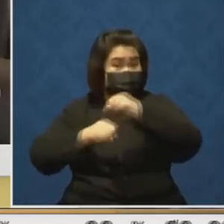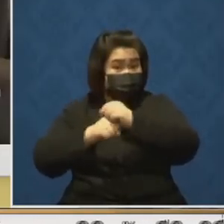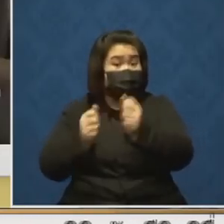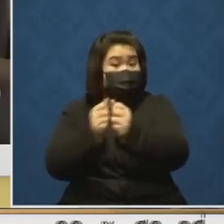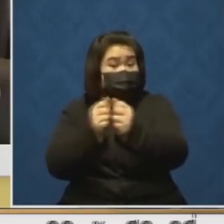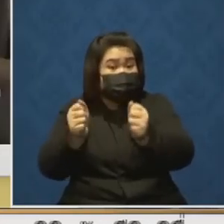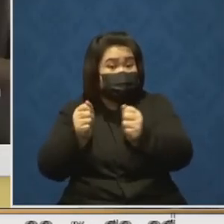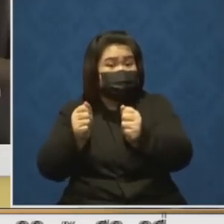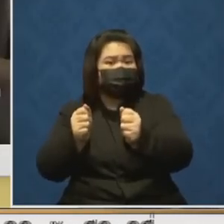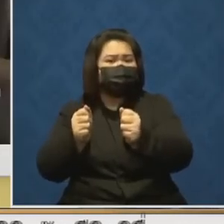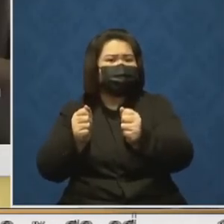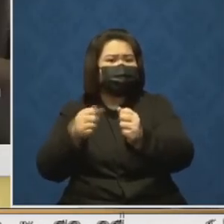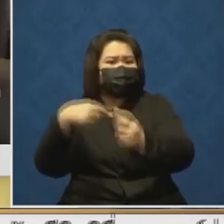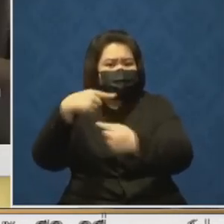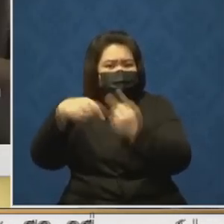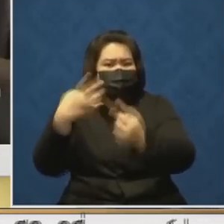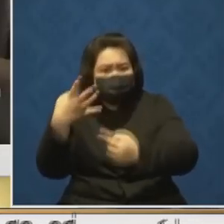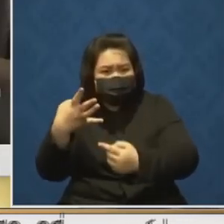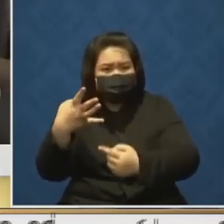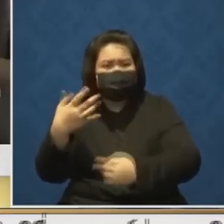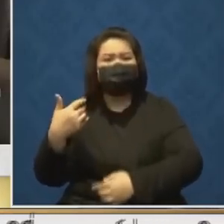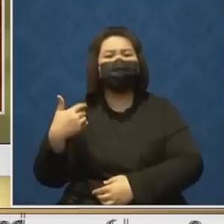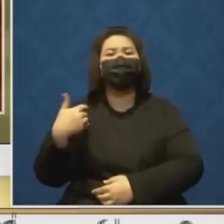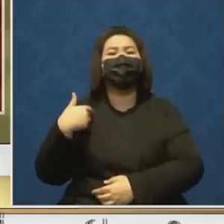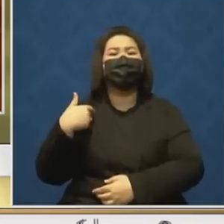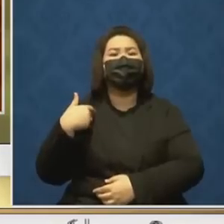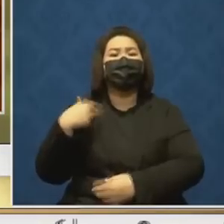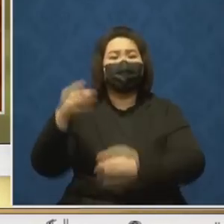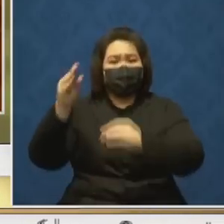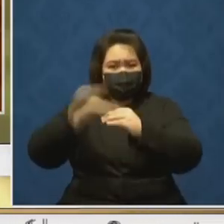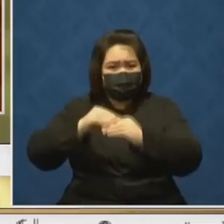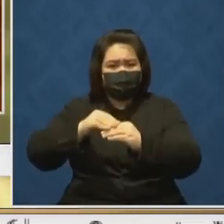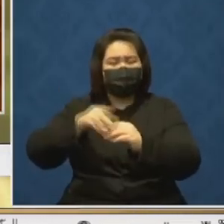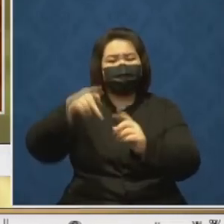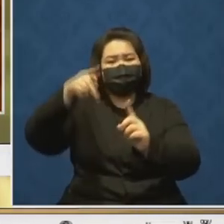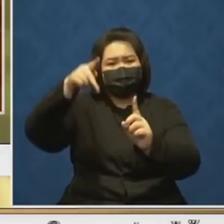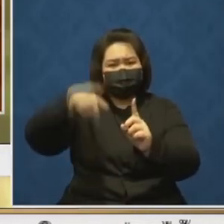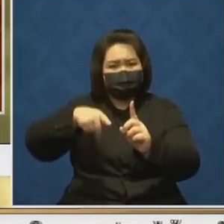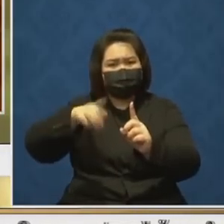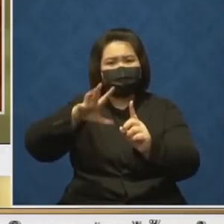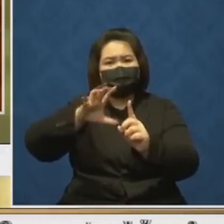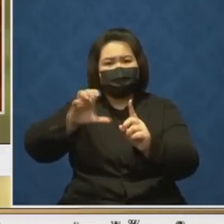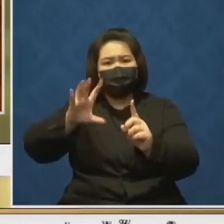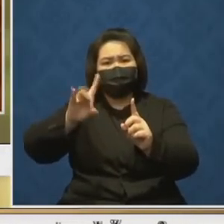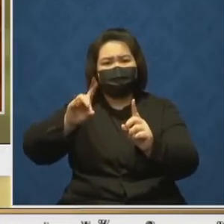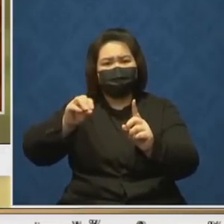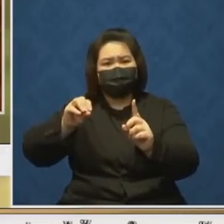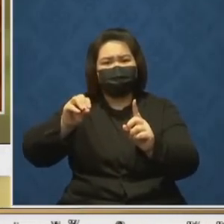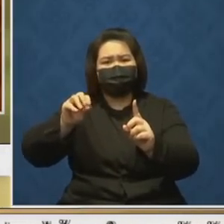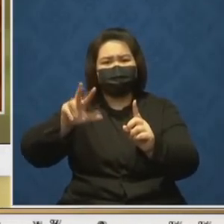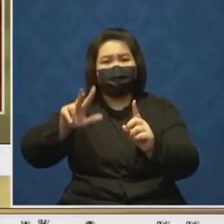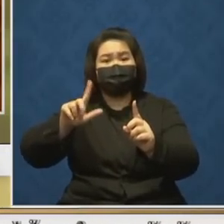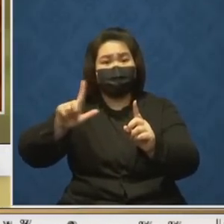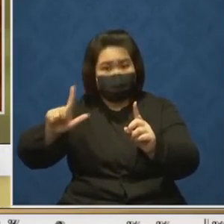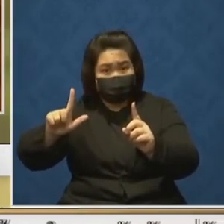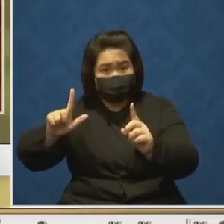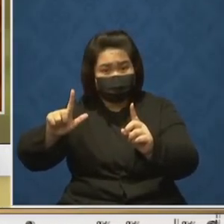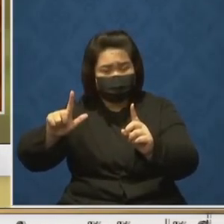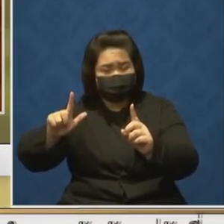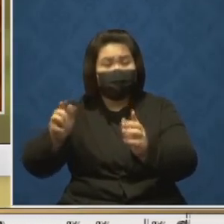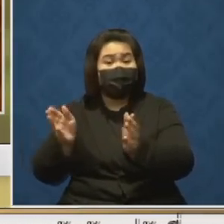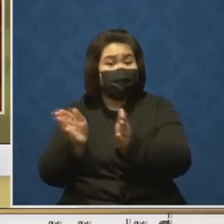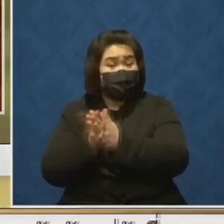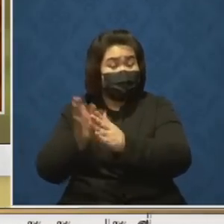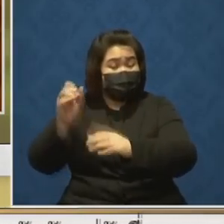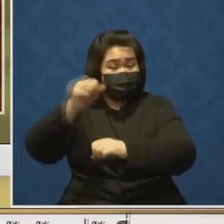4 รอบนี้เอาหนักค่ะรอบนี้ขยายวงเงิเพิมอีก 1,583 ลานบาททำ